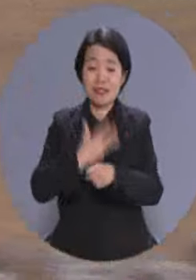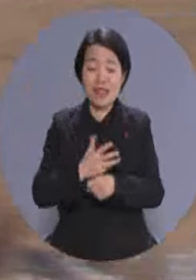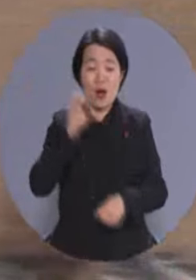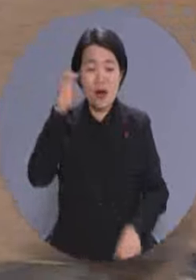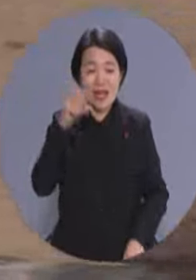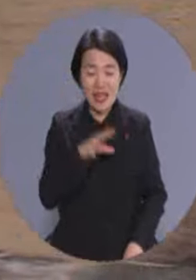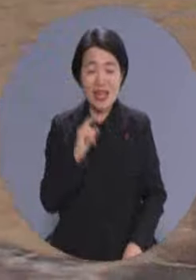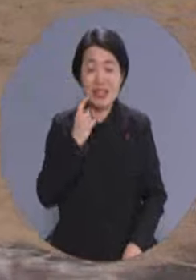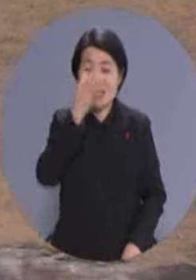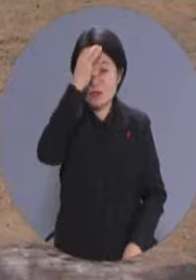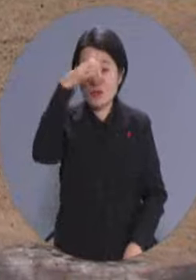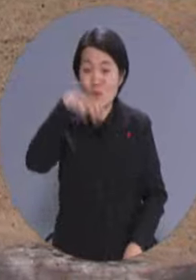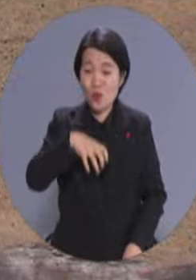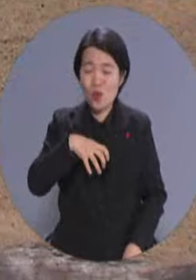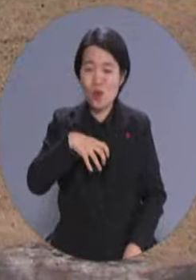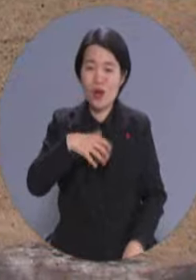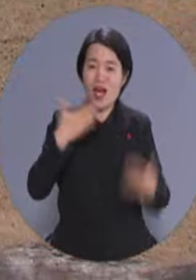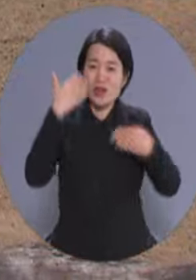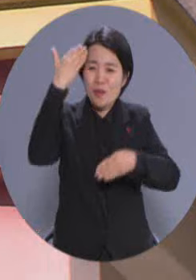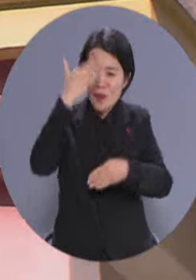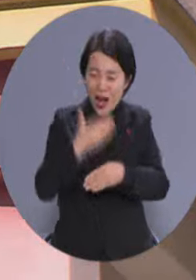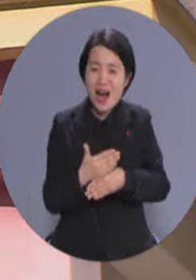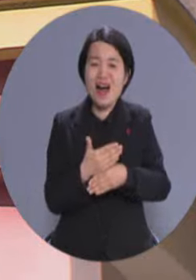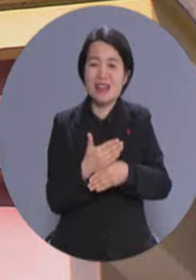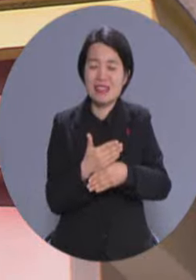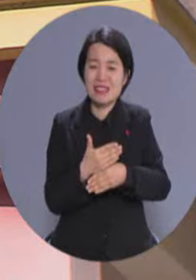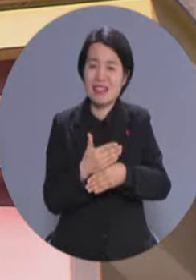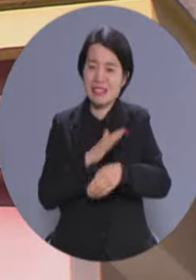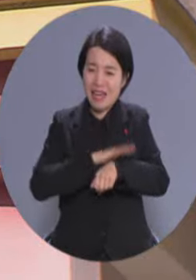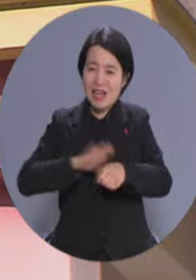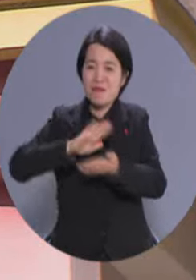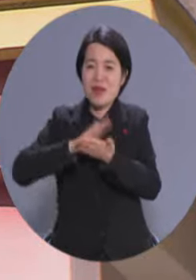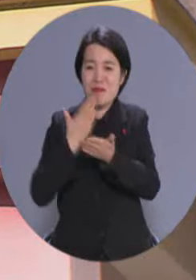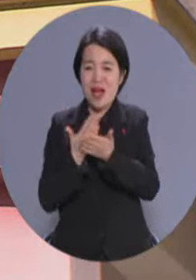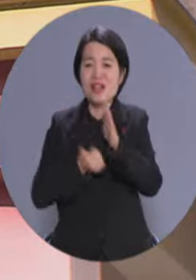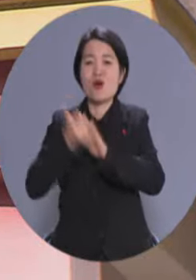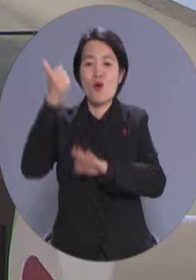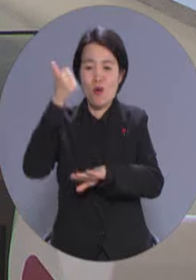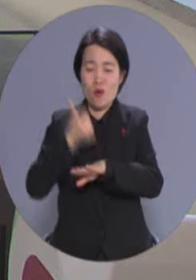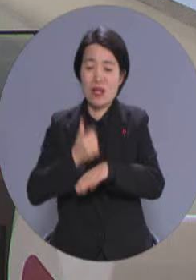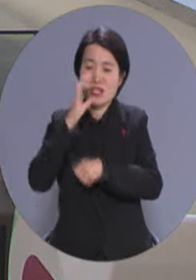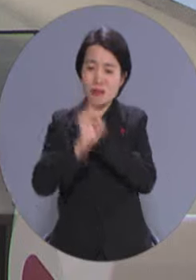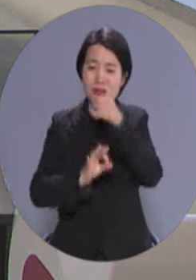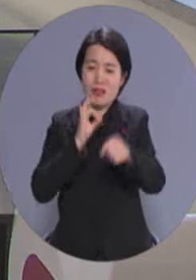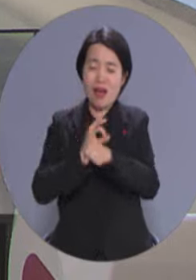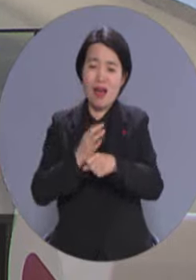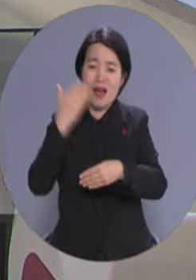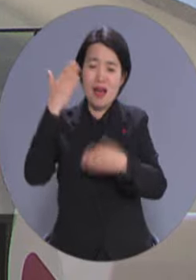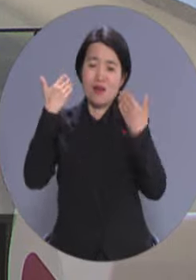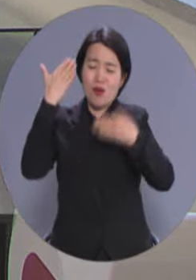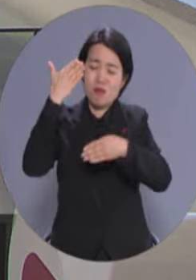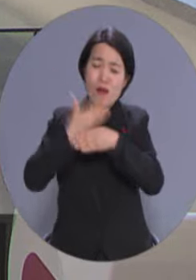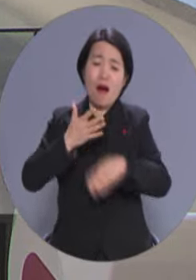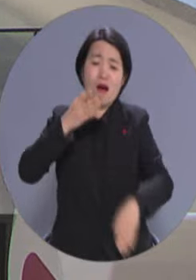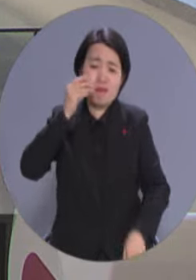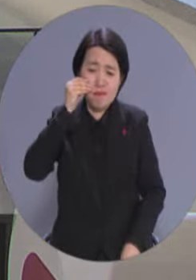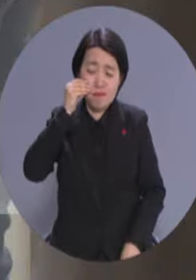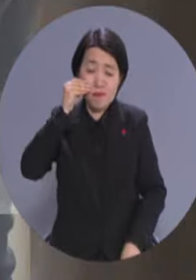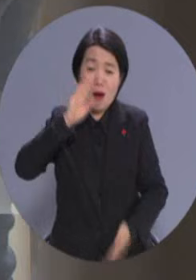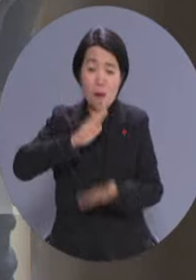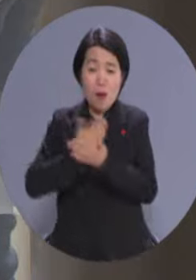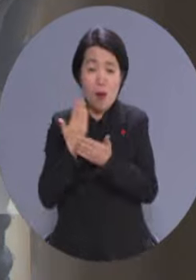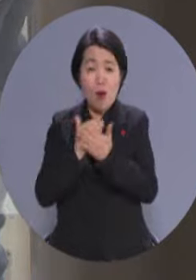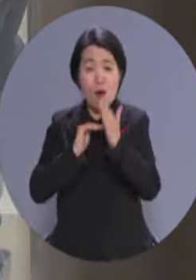사라실 예술도 폐교의 모범적인 활용사례로 꼽힙니다 10년 동안 방치되 있던 초등학교가 리모델링을